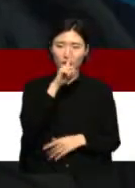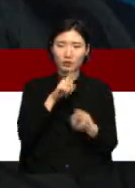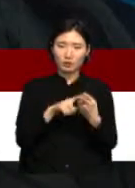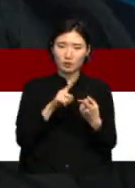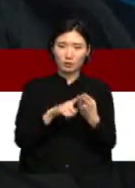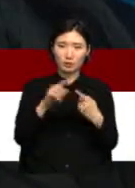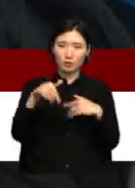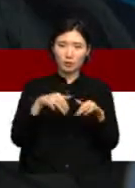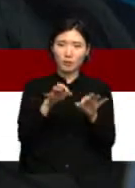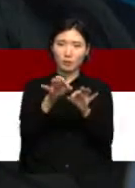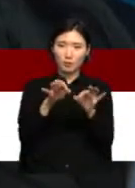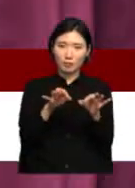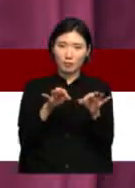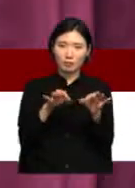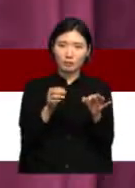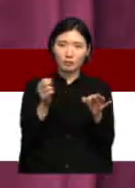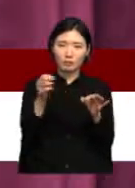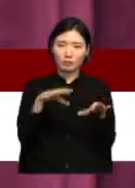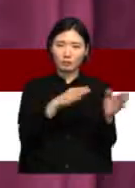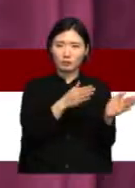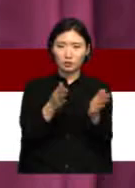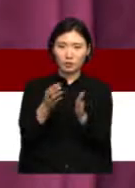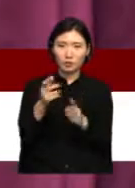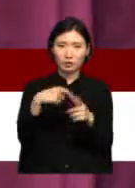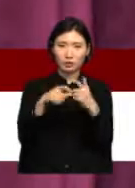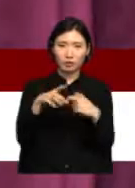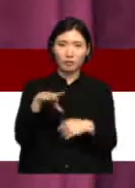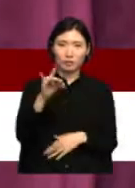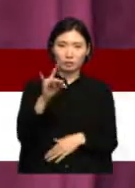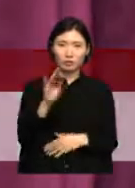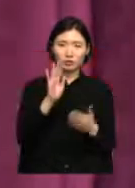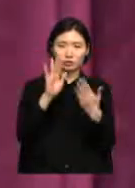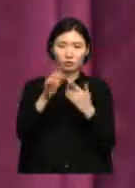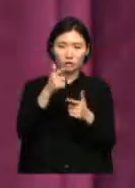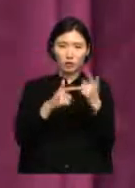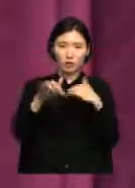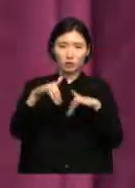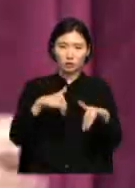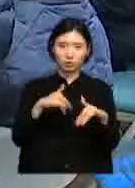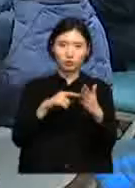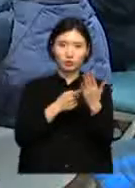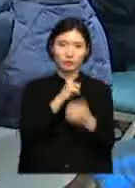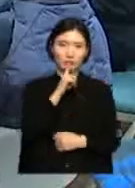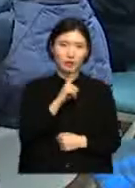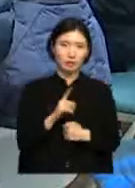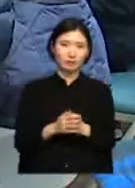이대앞 노점상 정비가 먼저라며 주 가로수 보도 정비를 추진하겠다고 밝혔습니다.